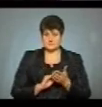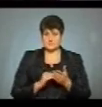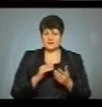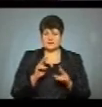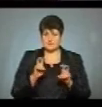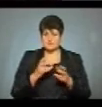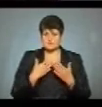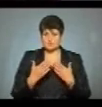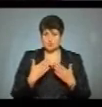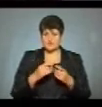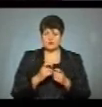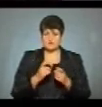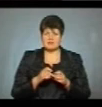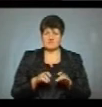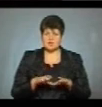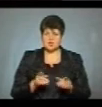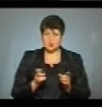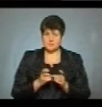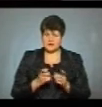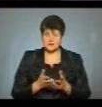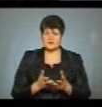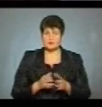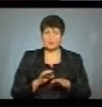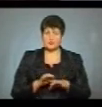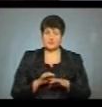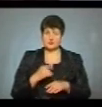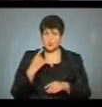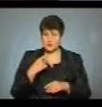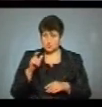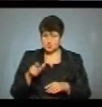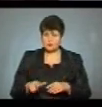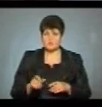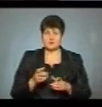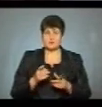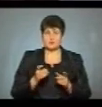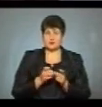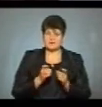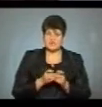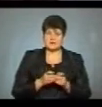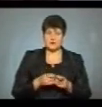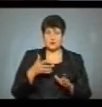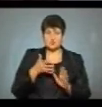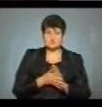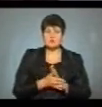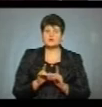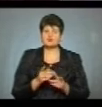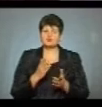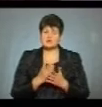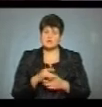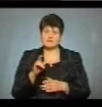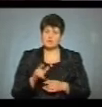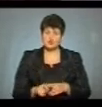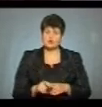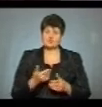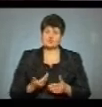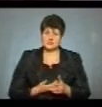а в частності конфлікти, вирішення конфліктів, поводження особи в конфлікті, вихід з конфлікту, розуміння, чому є в людському житті конфлікт,